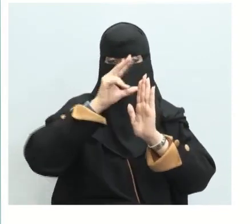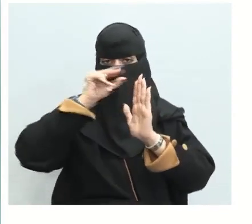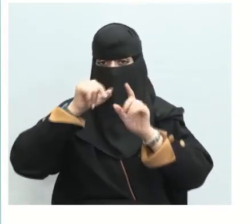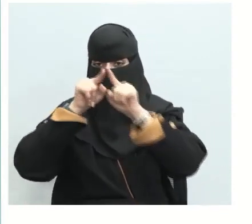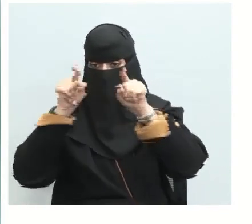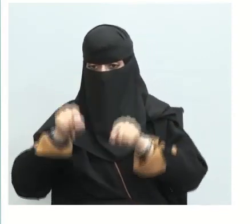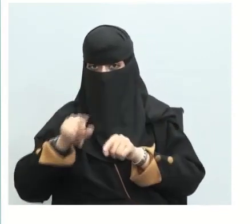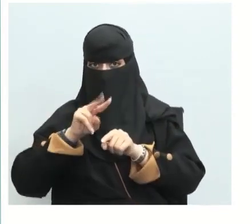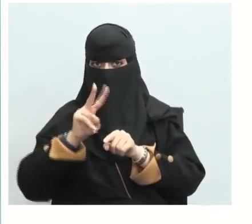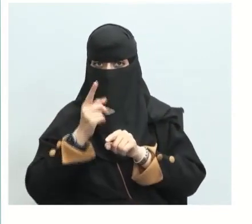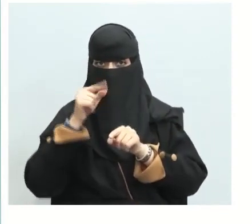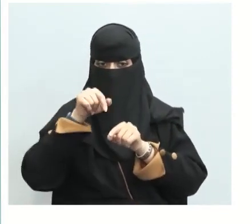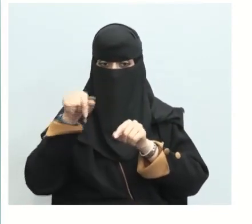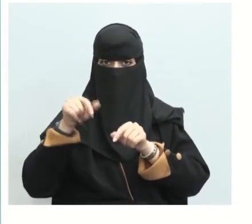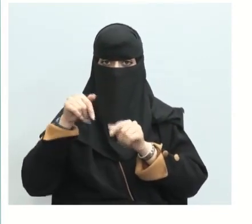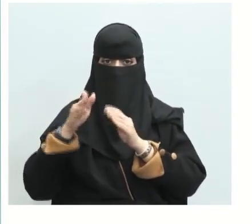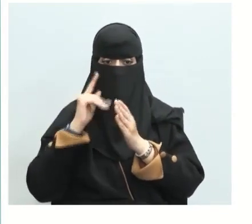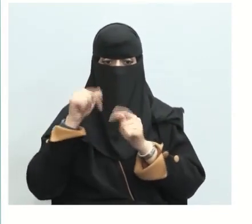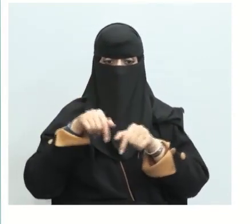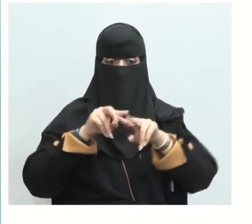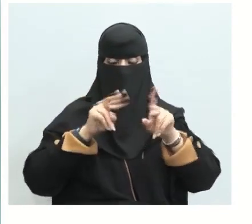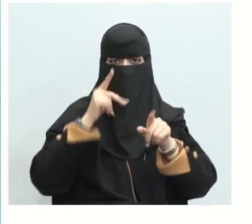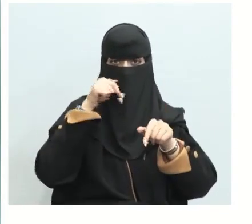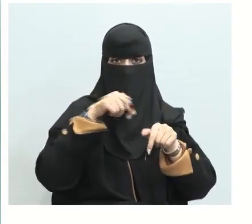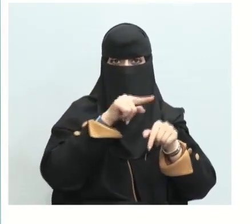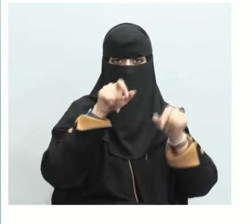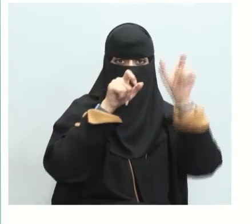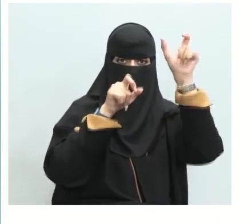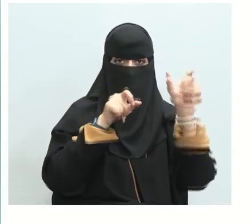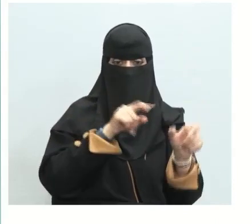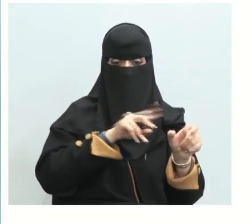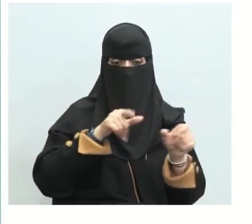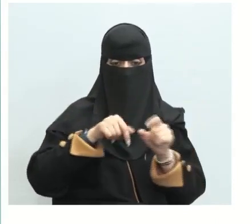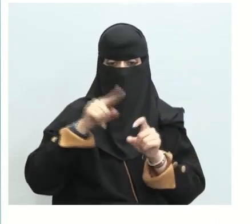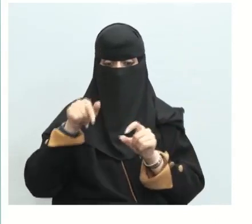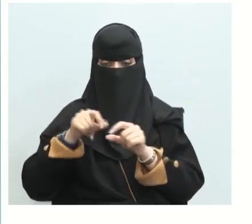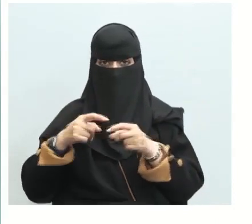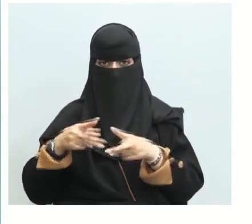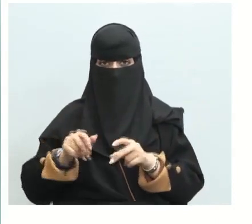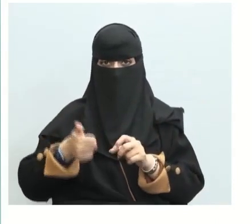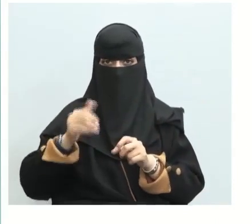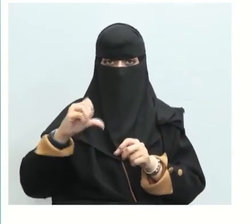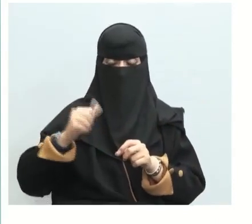أولا نقوم بالضغط على مزيد من الأدوات، بعد ذلك أدوات المطور،